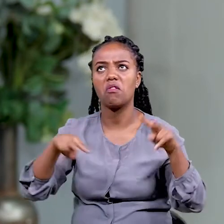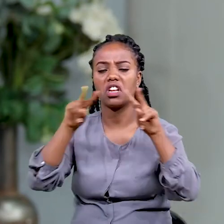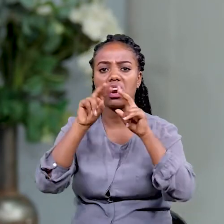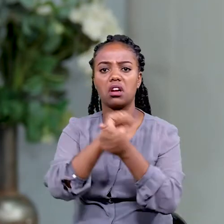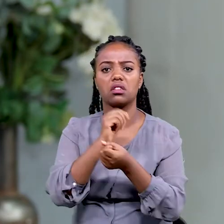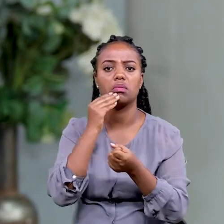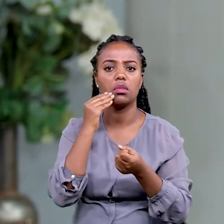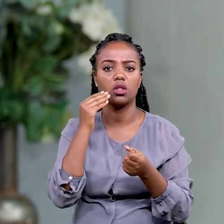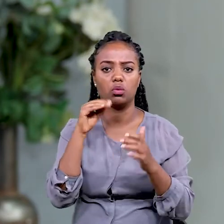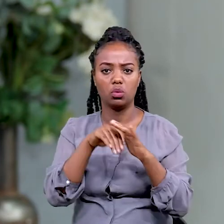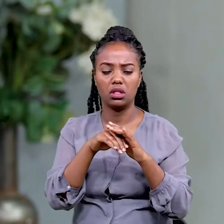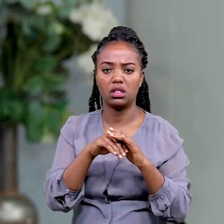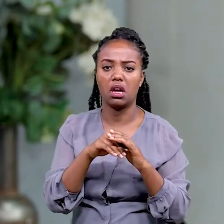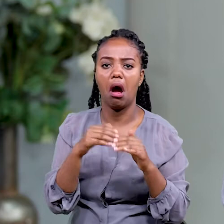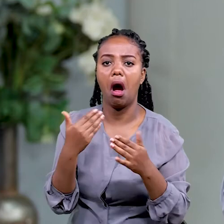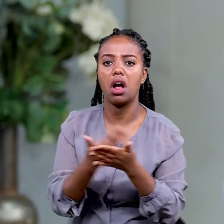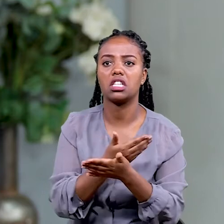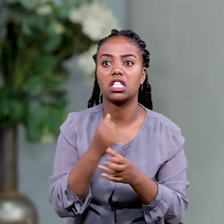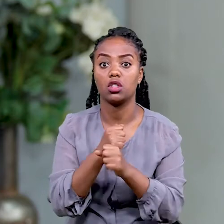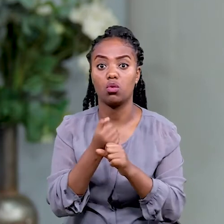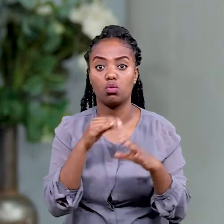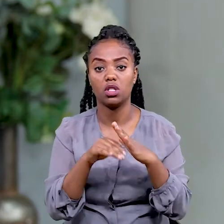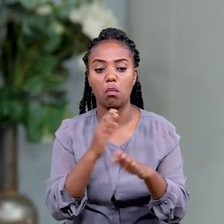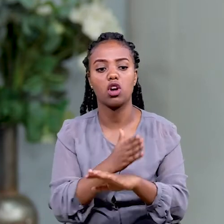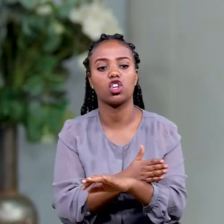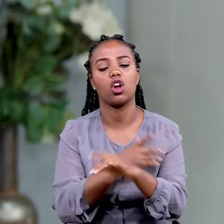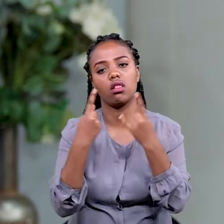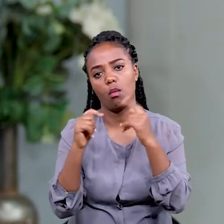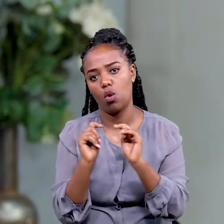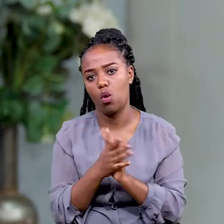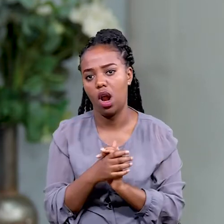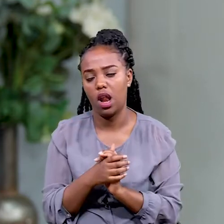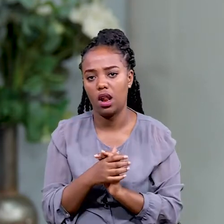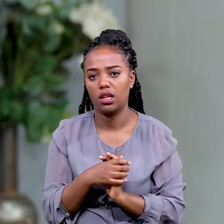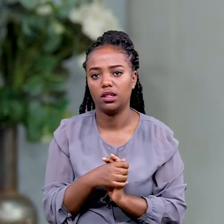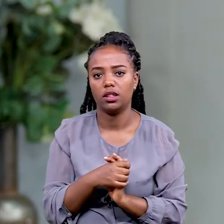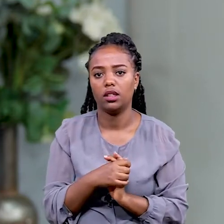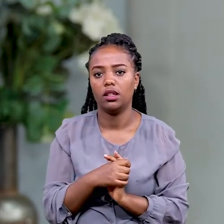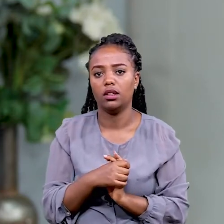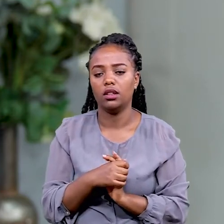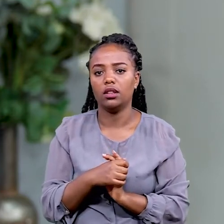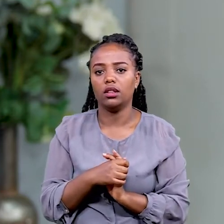ቤቶች አዲስ የተሰሩ ማረሚያ ቤቶች ላይ ለማሻሻል ተሞክሯል።